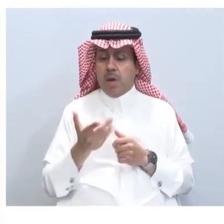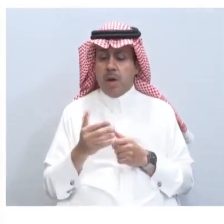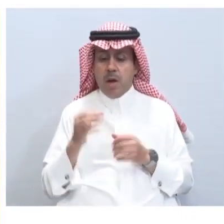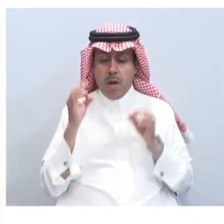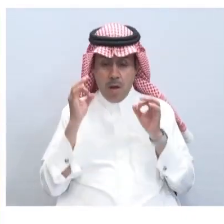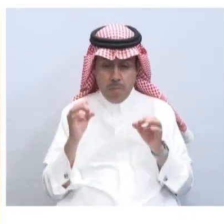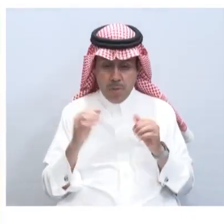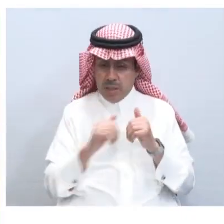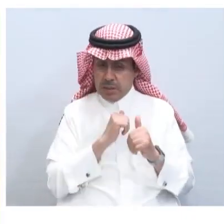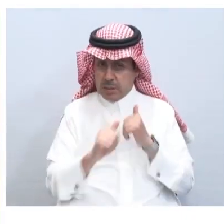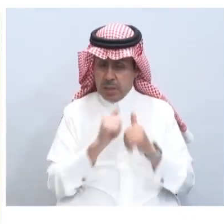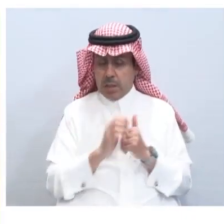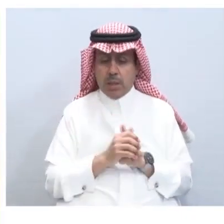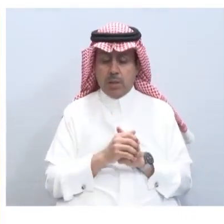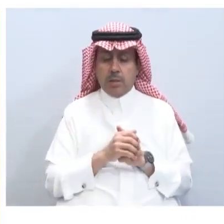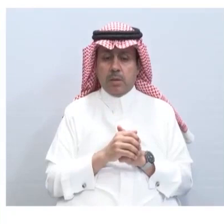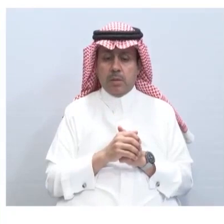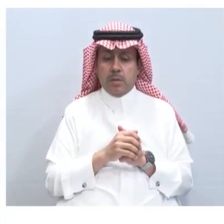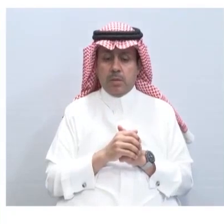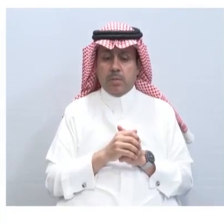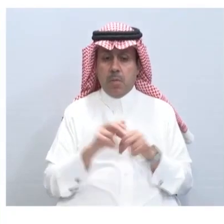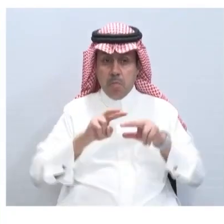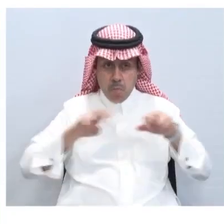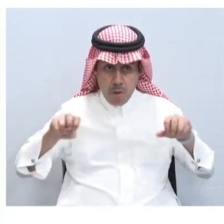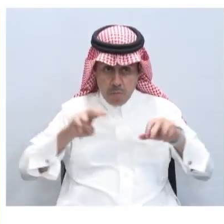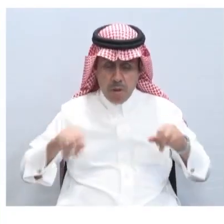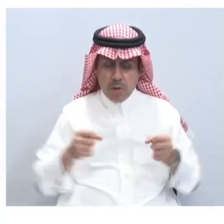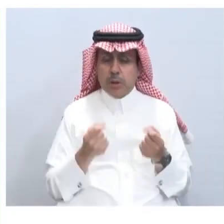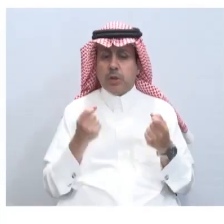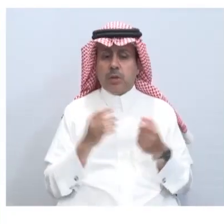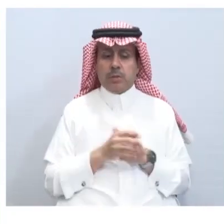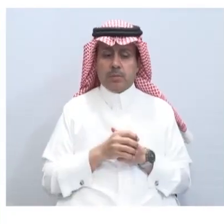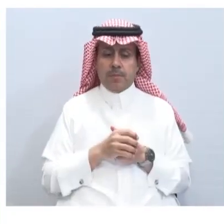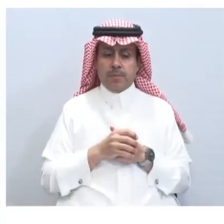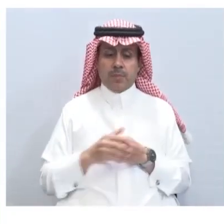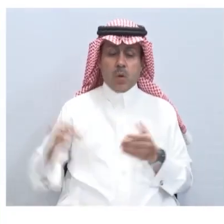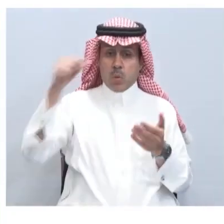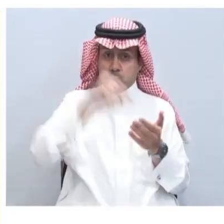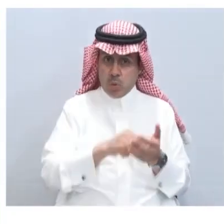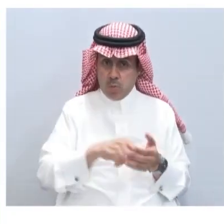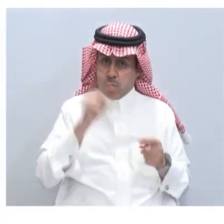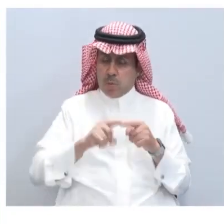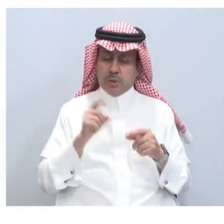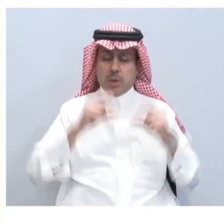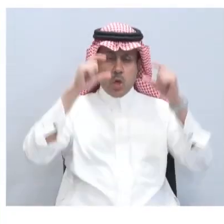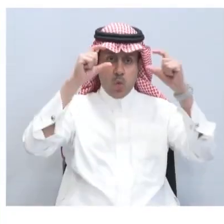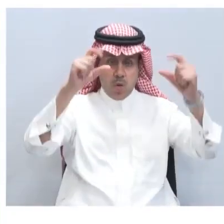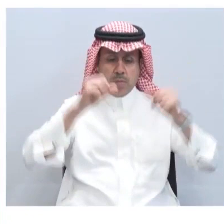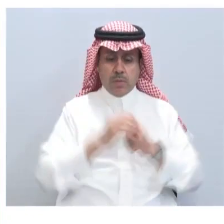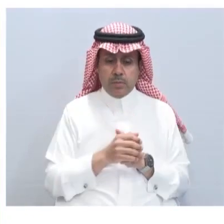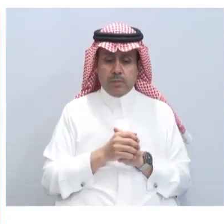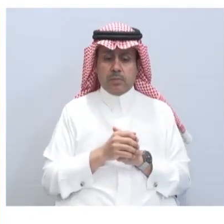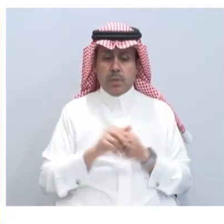ايضا لدينا التسارع الثاني ما هو عدد اهم اساليب البحث في الانترنت الوصول المباشر من خلال عناوين المواقع